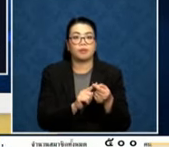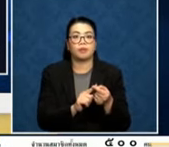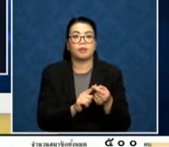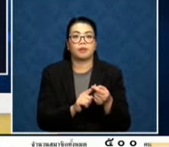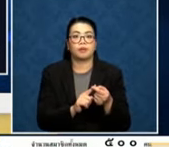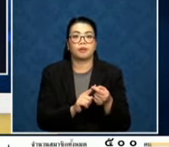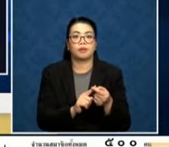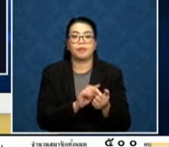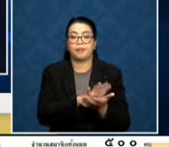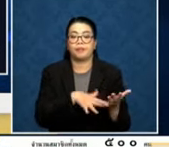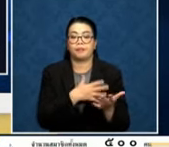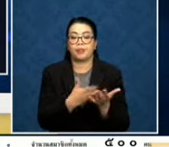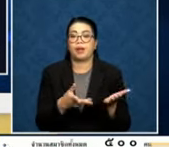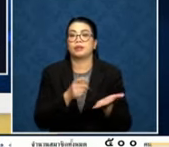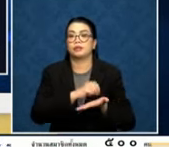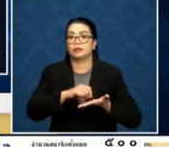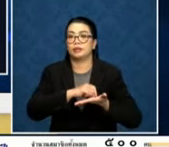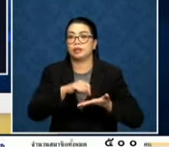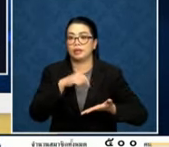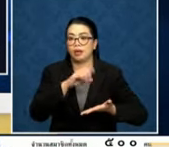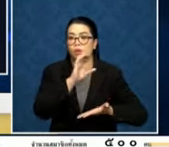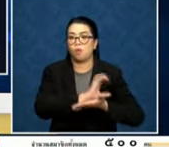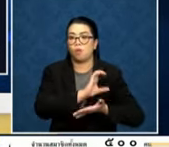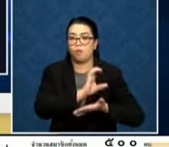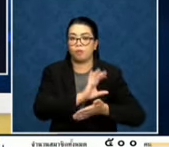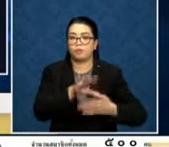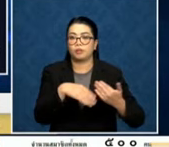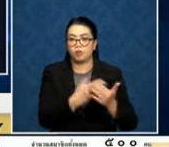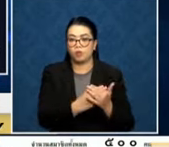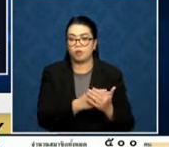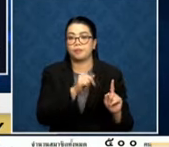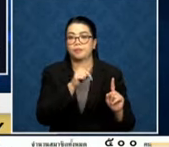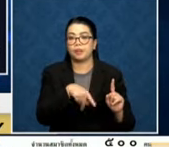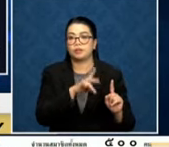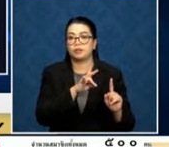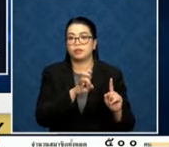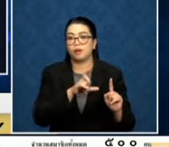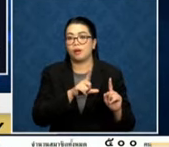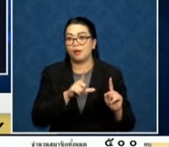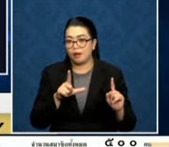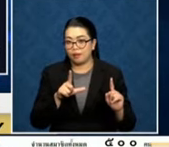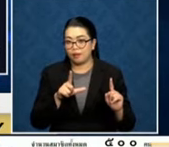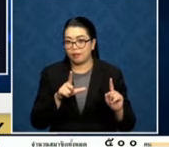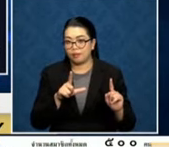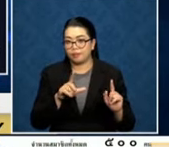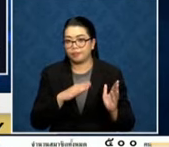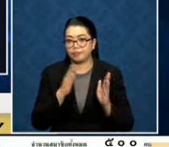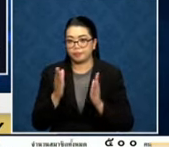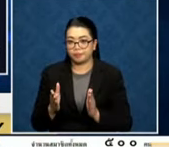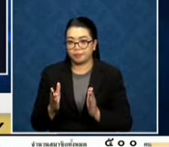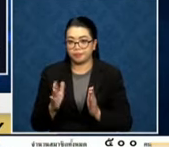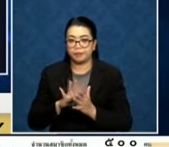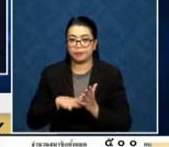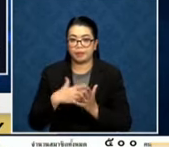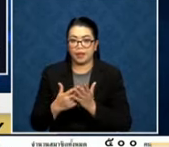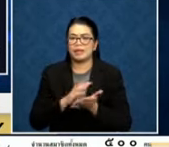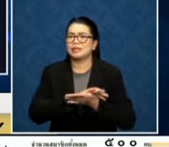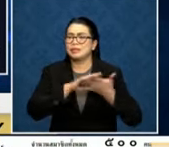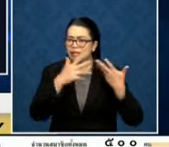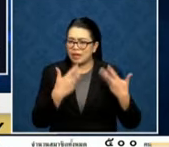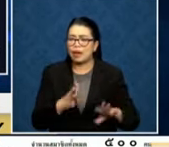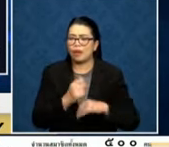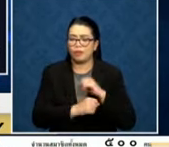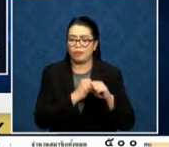ในในแผนเนี่ยเขียนไว้ว่าจะมีการใช้งบประมาณทั้งสิ้น 1,700ล้านบาทแต่แผนเสร็จไปตั้งแต่ปี